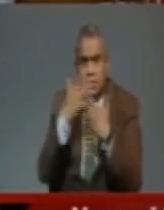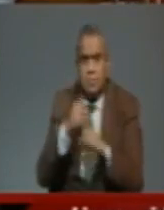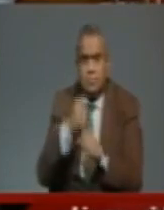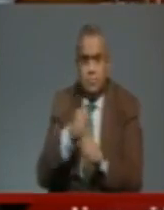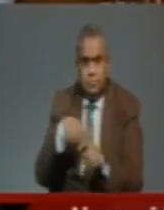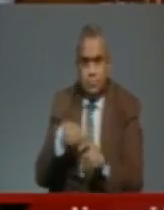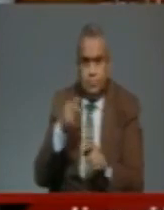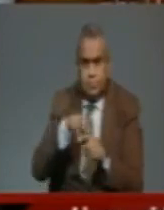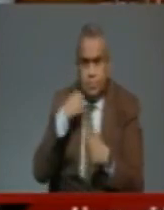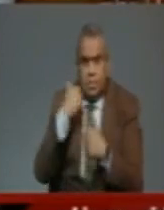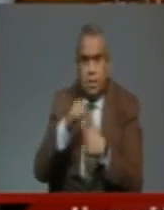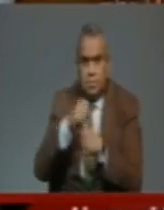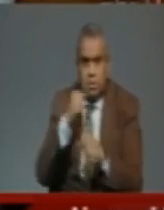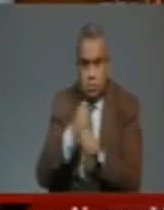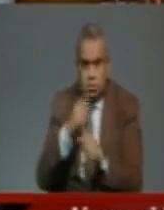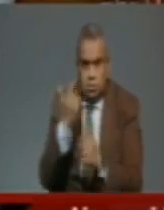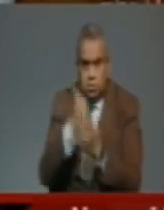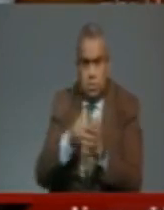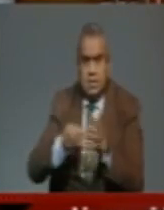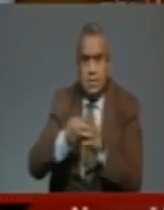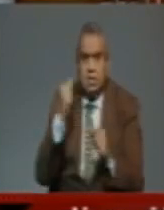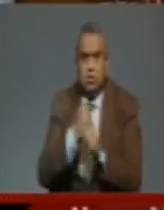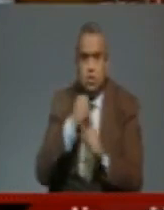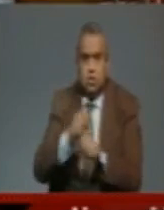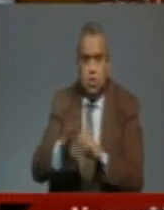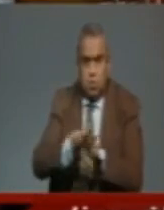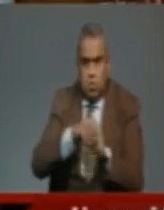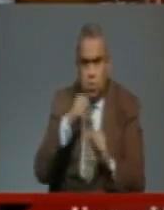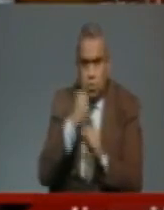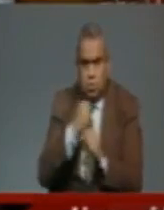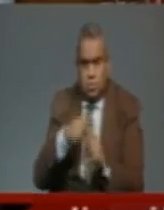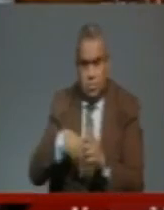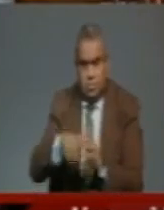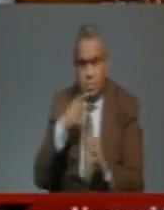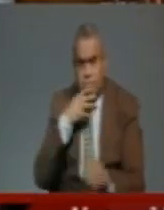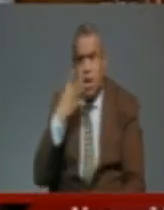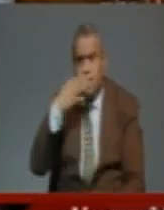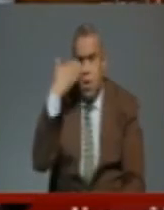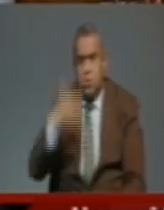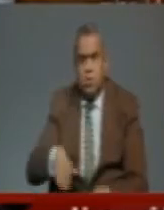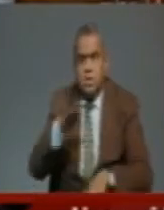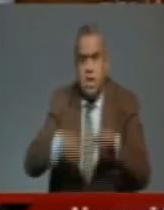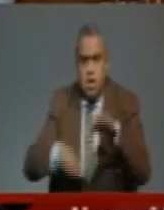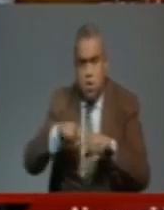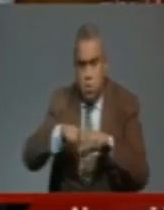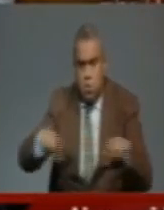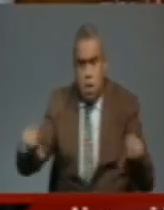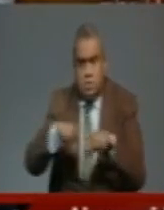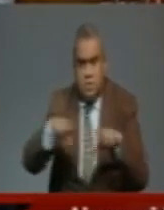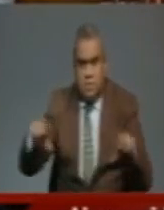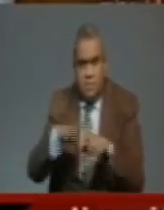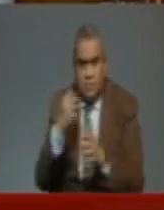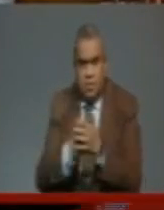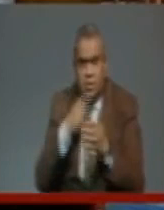الجزء الجديد اللي احنا بدانا نشتغل فيه هنا تقريبا 4.5 كيلو كمان ارصفه بنطول الحاجز الرئيسي